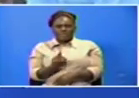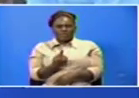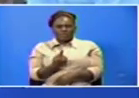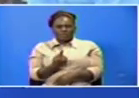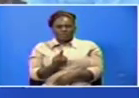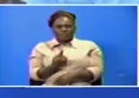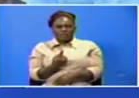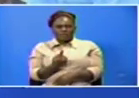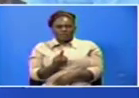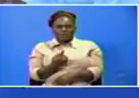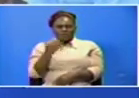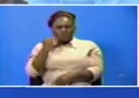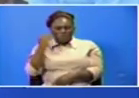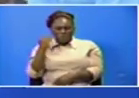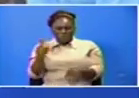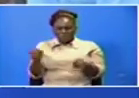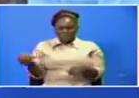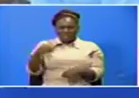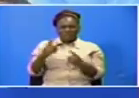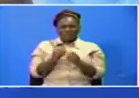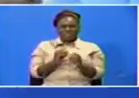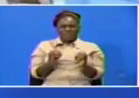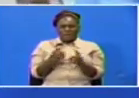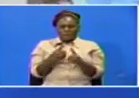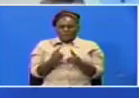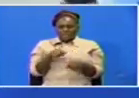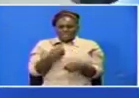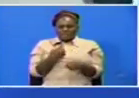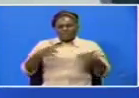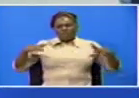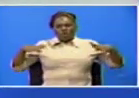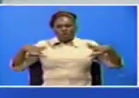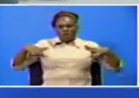Mombasa, naisi kama niko nyumbani vile. Lakini nimekuja for holiday.